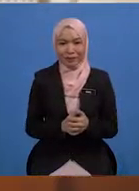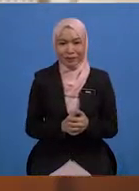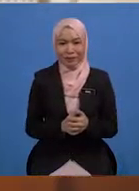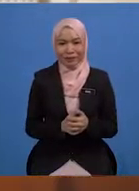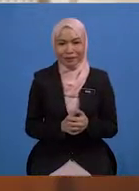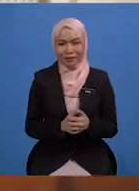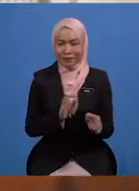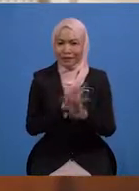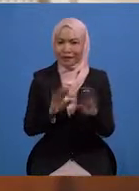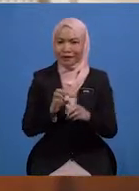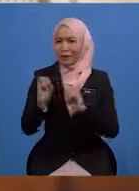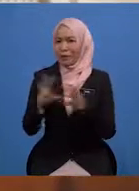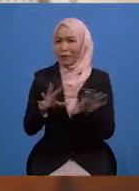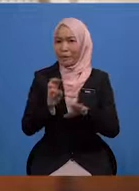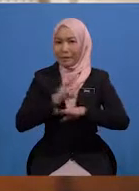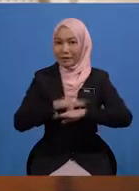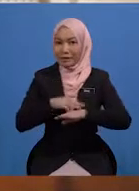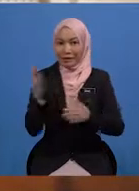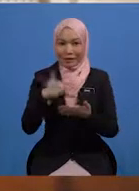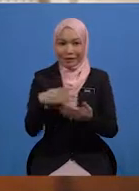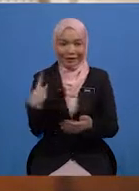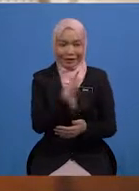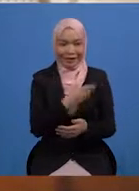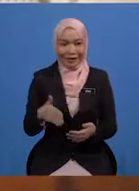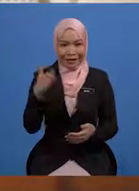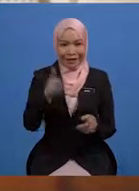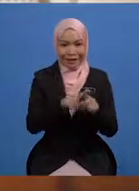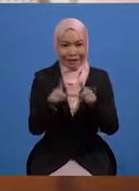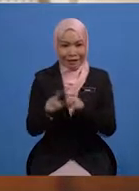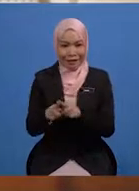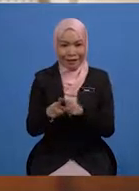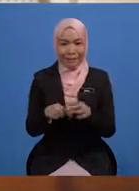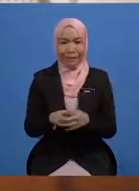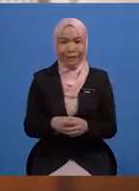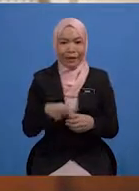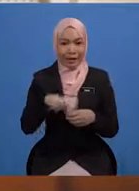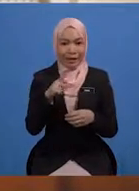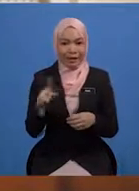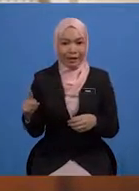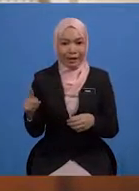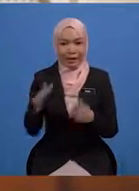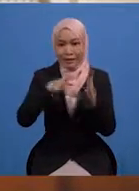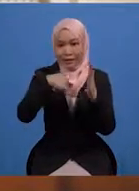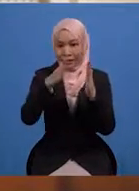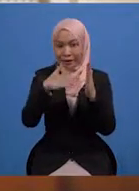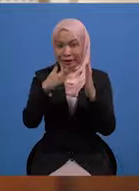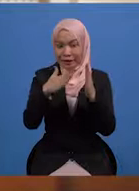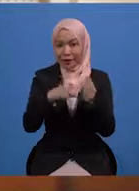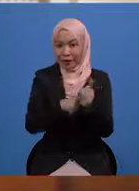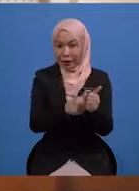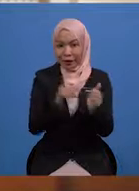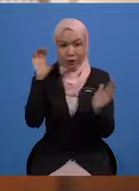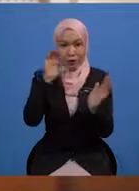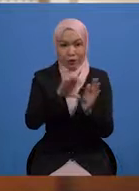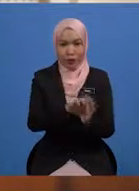Tanpa membuang masa lagi, kita akan sama-sama menghasilkan catan berdasarkan contoh karya yang